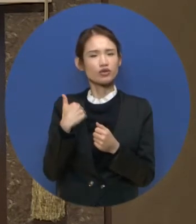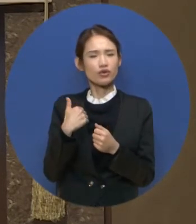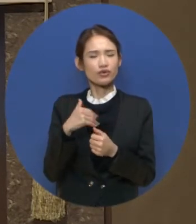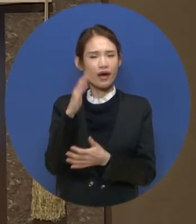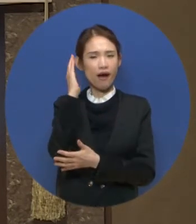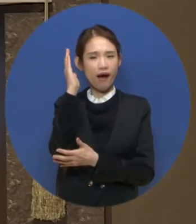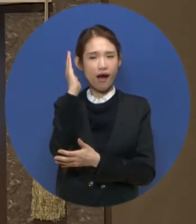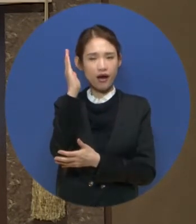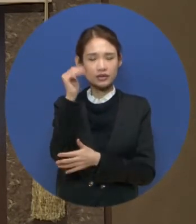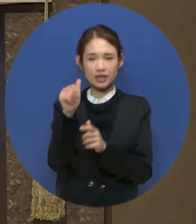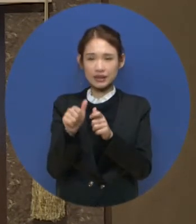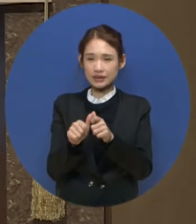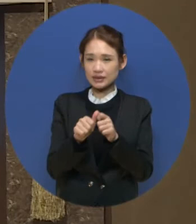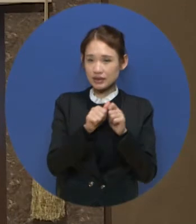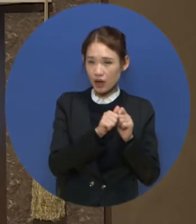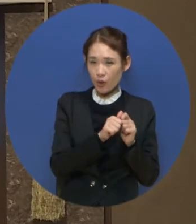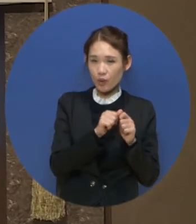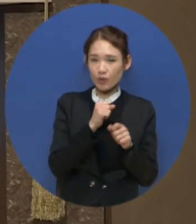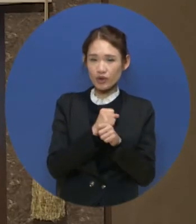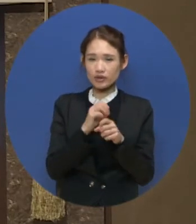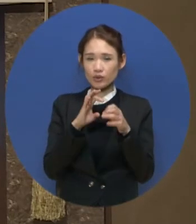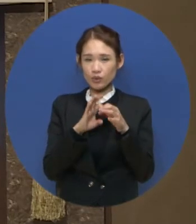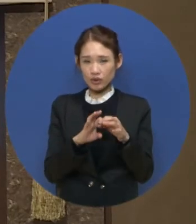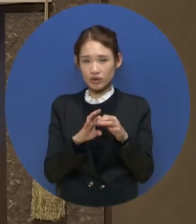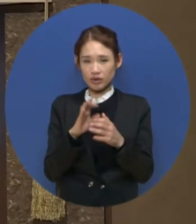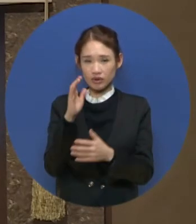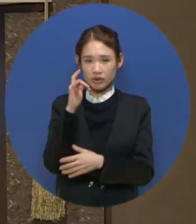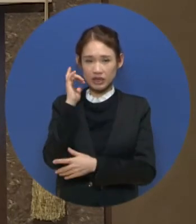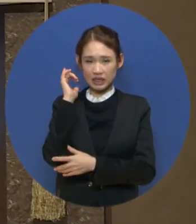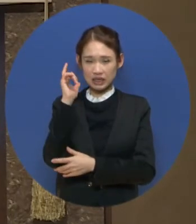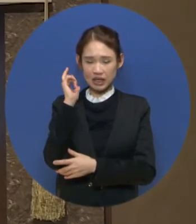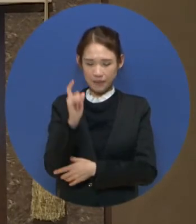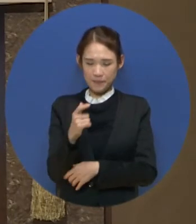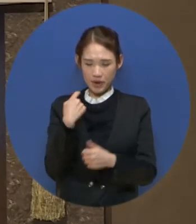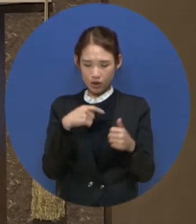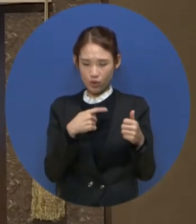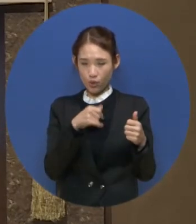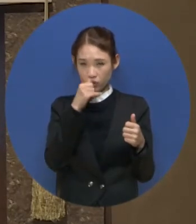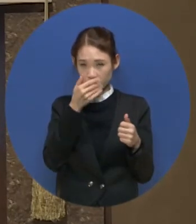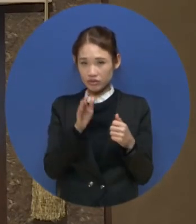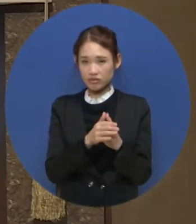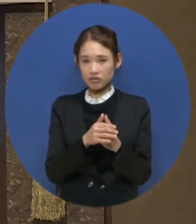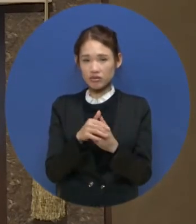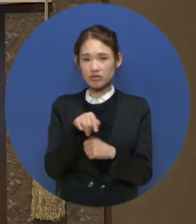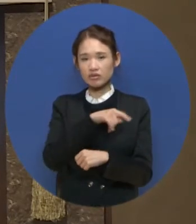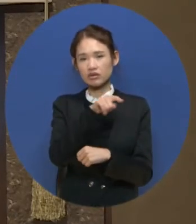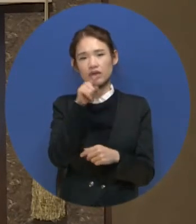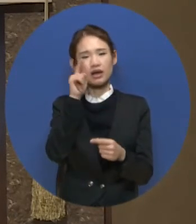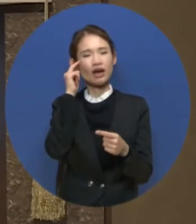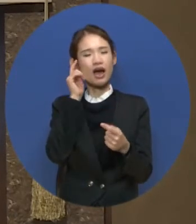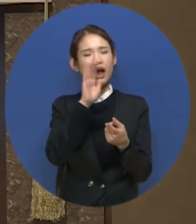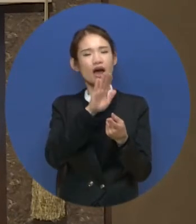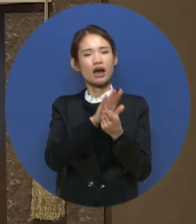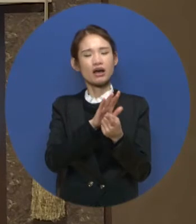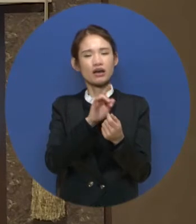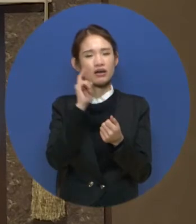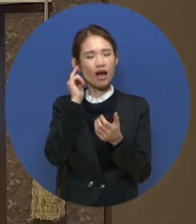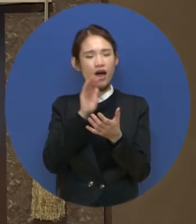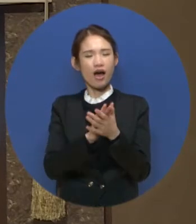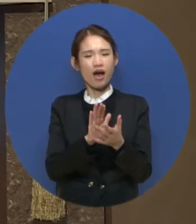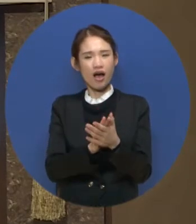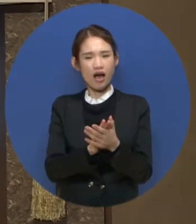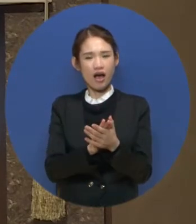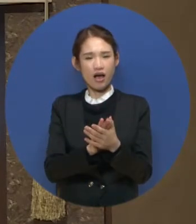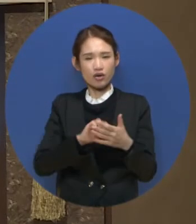강사 채용해서 강사가 그냥 일방적으로 교육을 했는데 지금은 그렇게 하지 않고요. 그분들끼리 자체